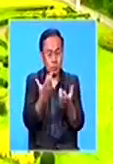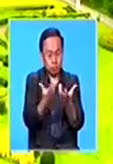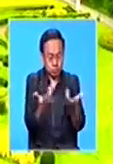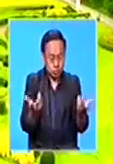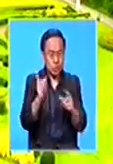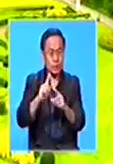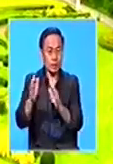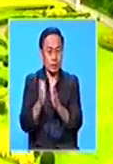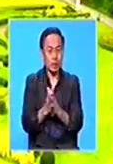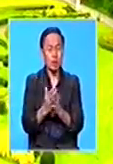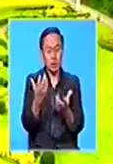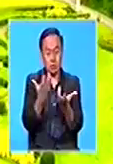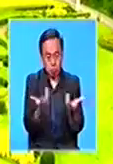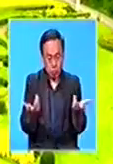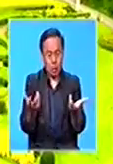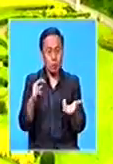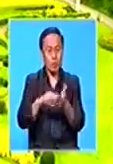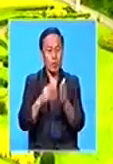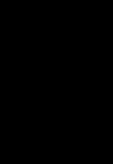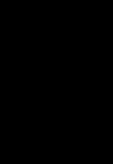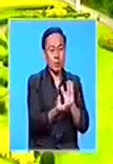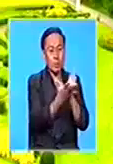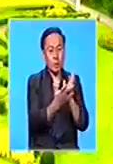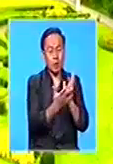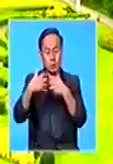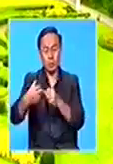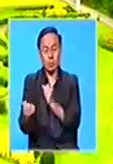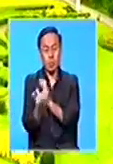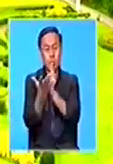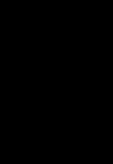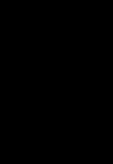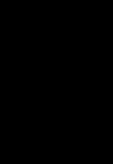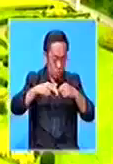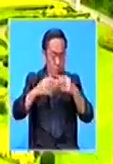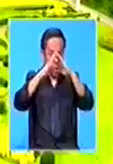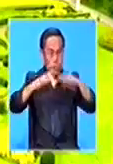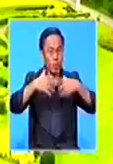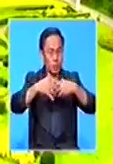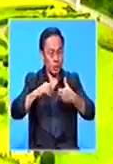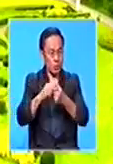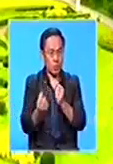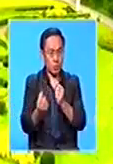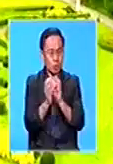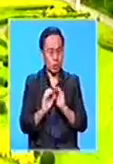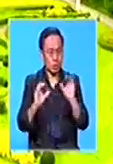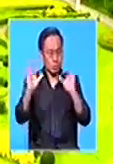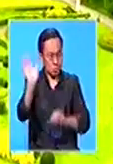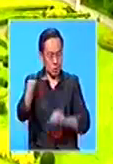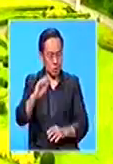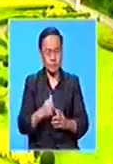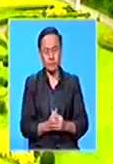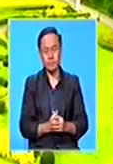เงินใช้จ่ายทุกวันในฐานะเป็นแรงงานนะครับแล้วมันจะอยู่กันยังไงอย่าให้มีผลกระทบกับรัฐบาลโดยเด็ด